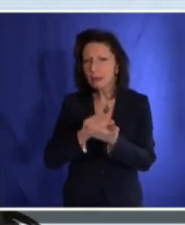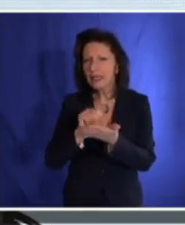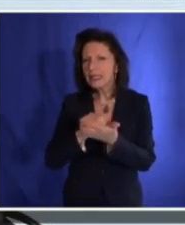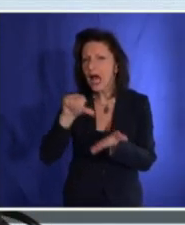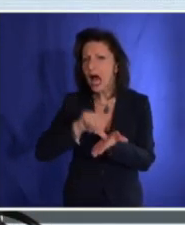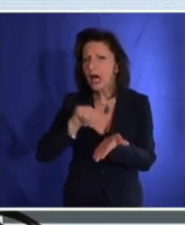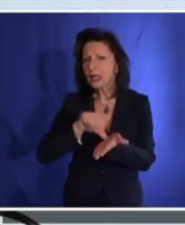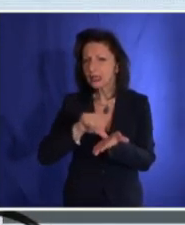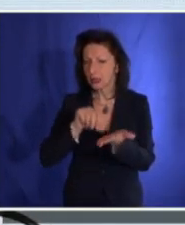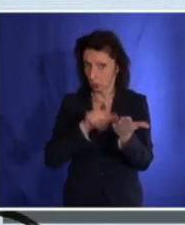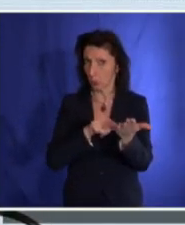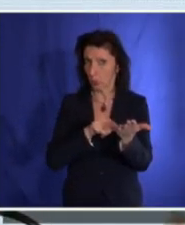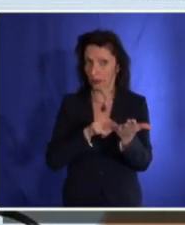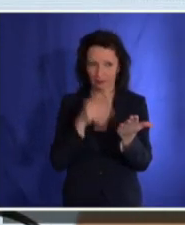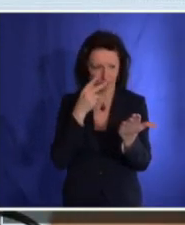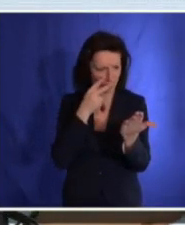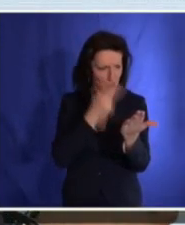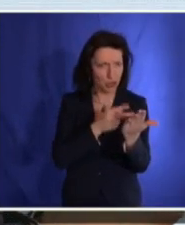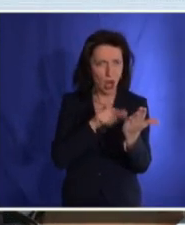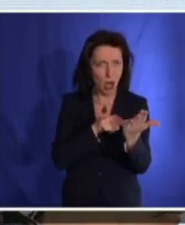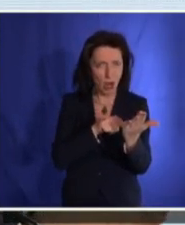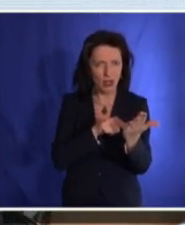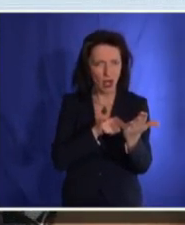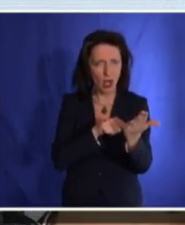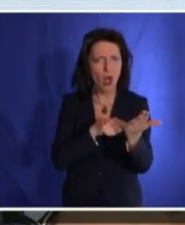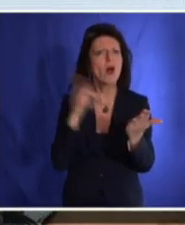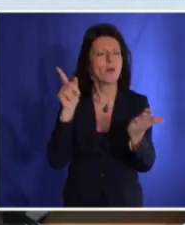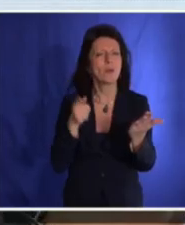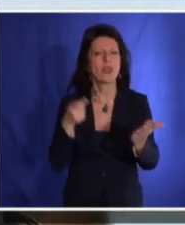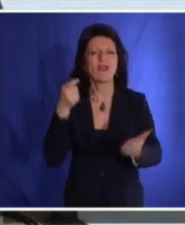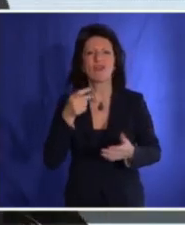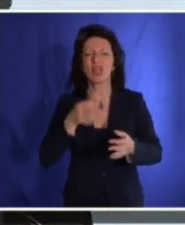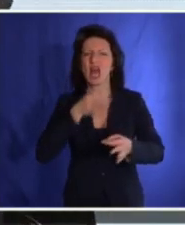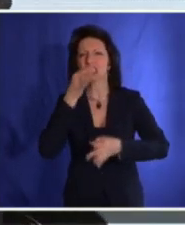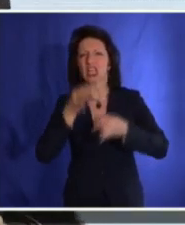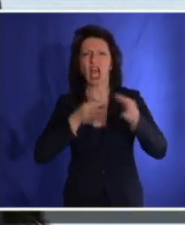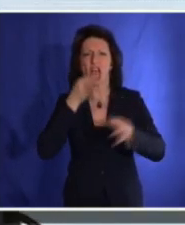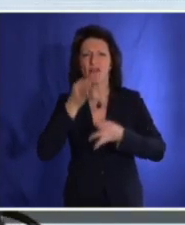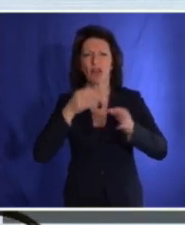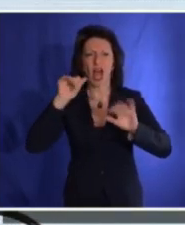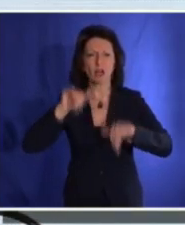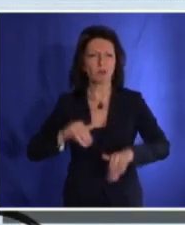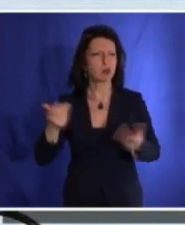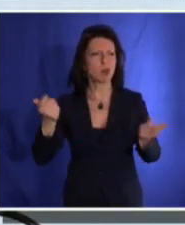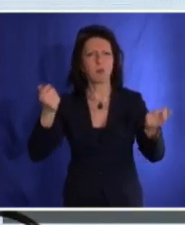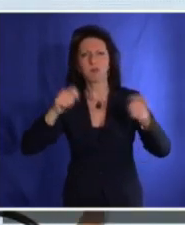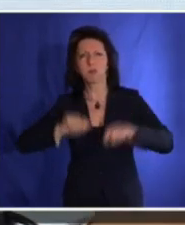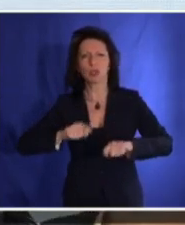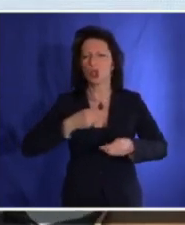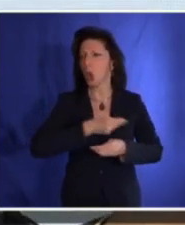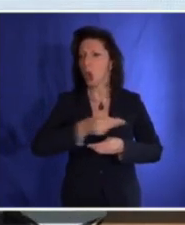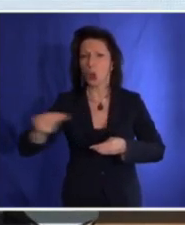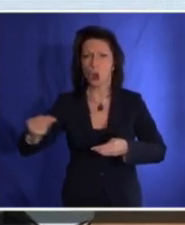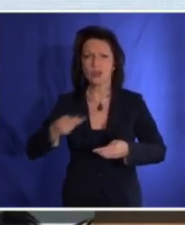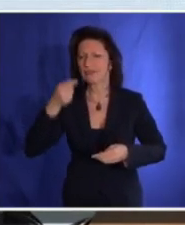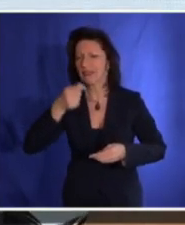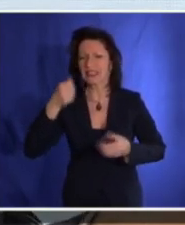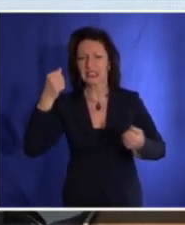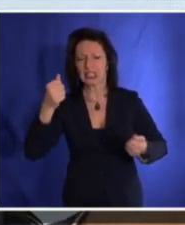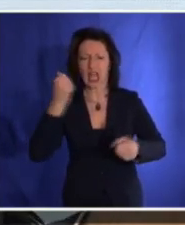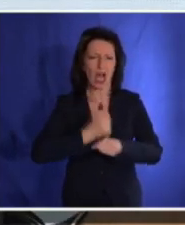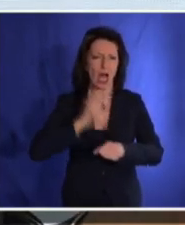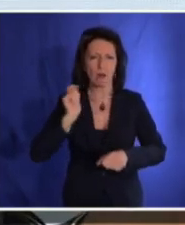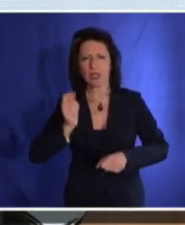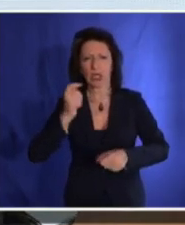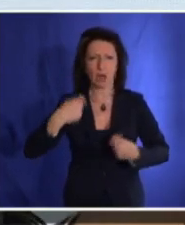das, was ich vorher gesagt habe, Umlaufbeschuss der Finanzreferenten, man muss endlich die Finanzierung da sicherstellen. Ein Arbeiterkammerpräsident,